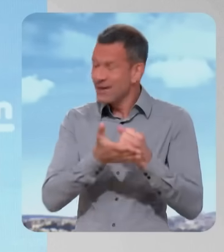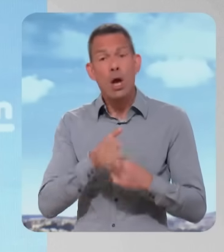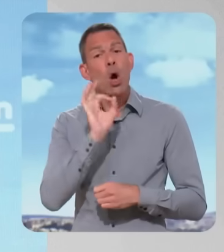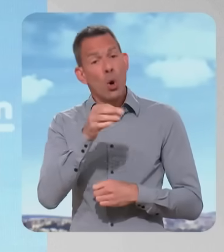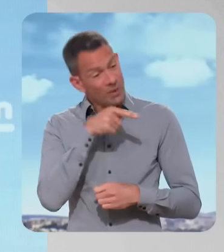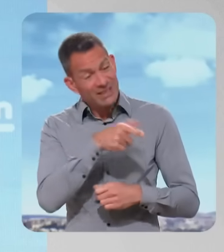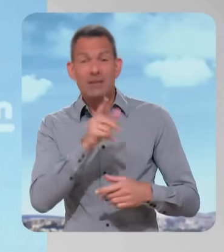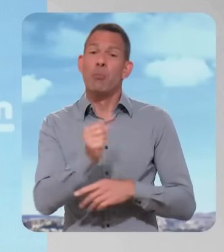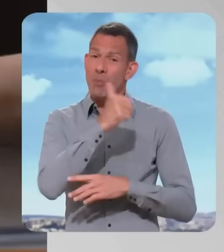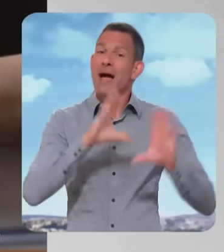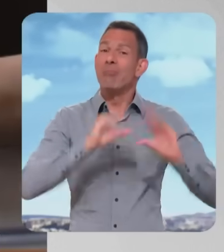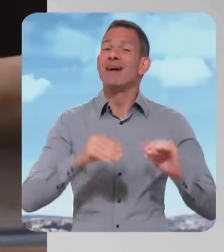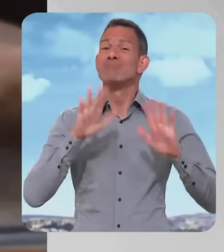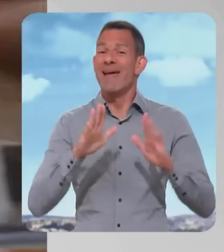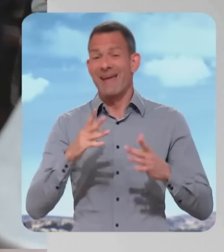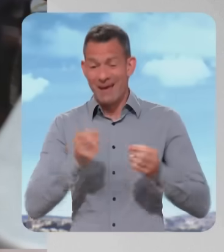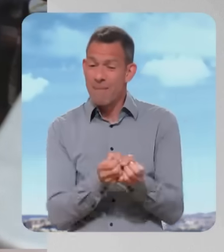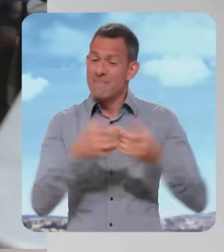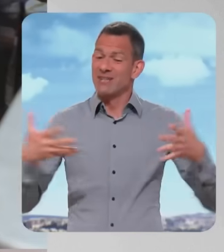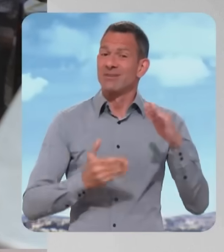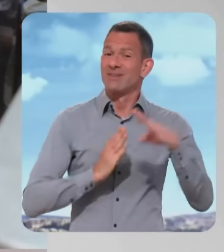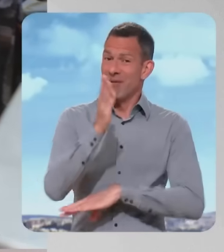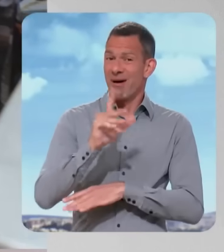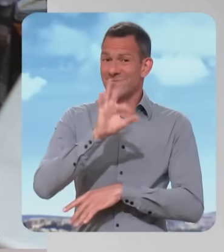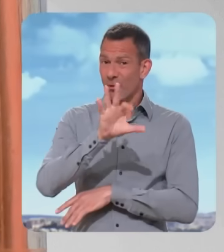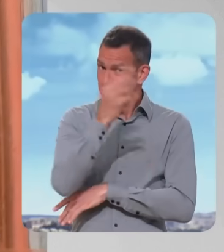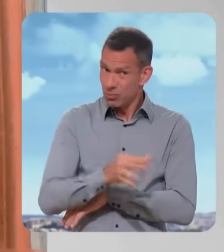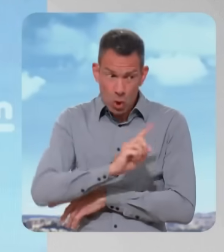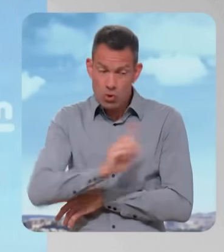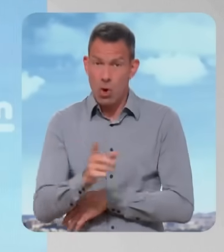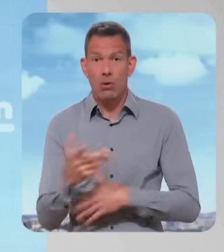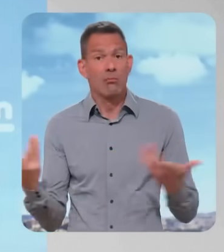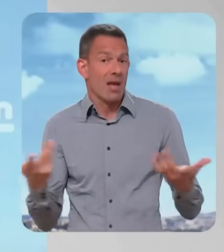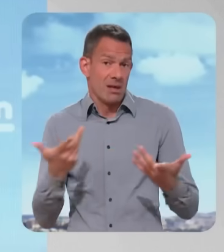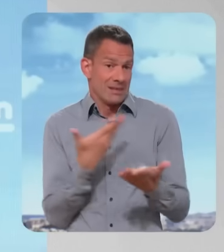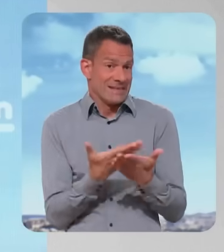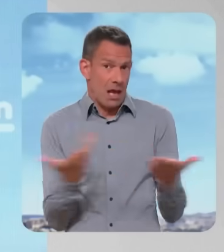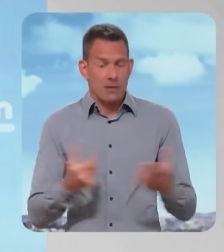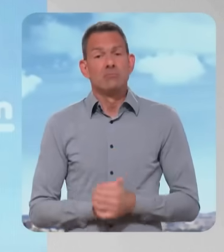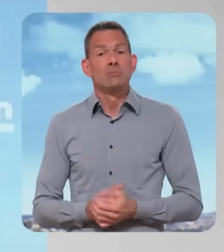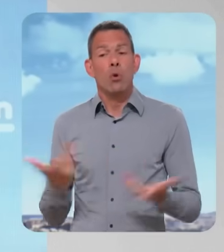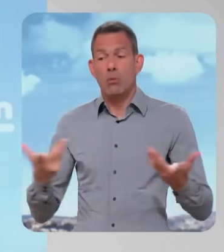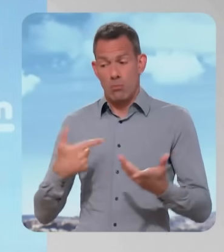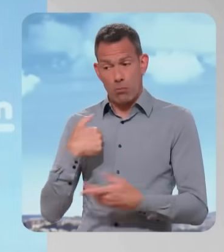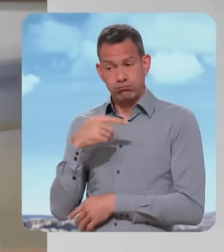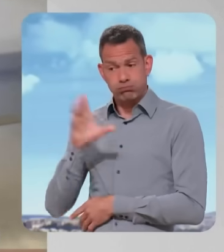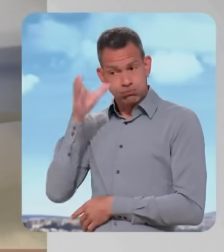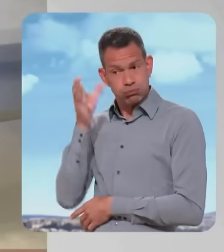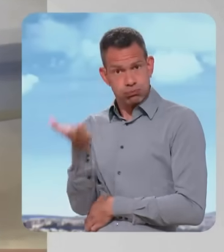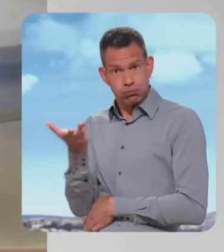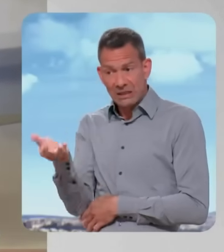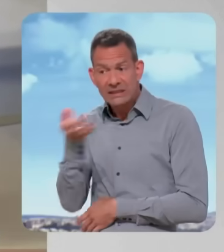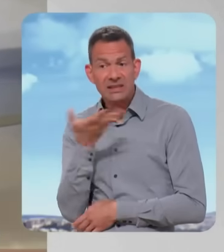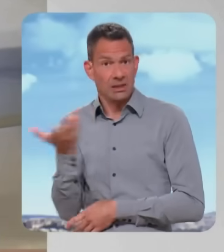289 voix à l'Assemblée nationale c'est ce qu'il faut pour gouverner seul donc les Français moi le message principal que j'entends c'est ne